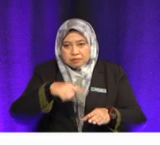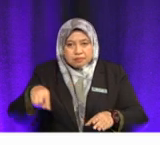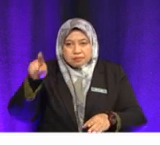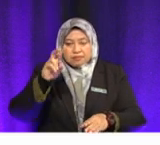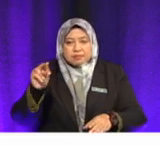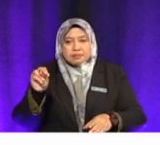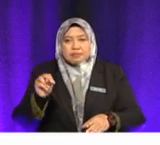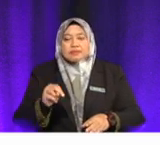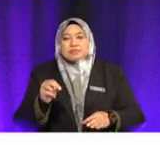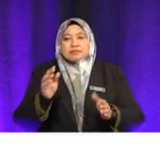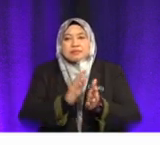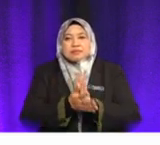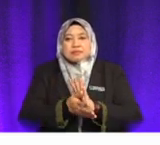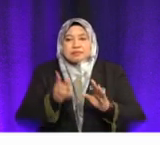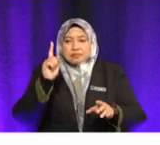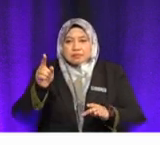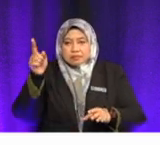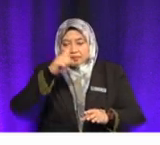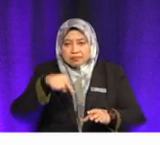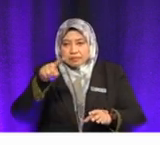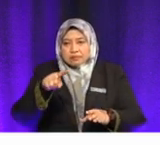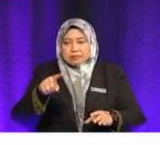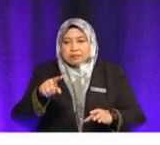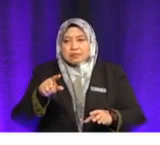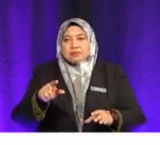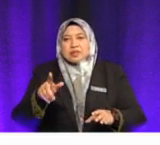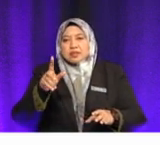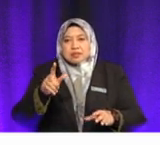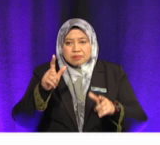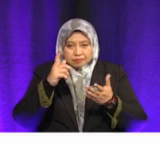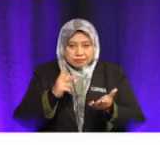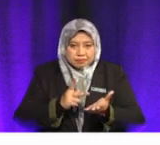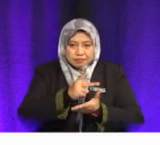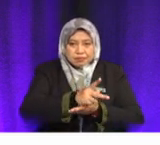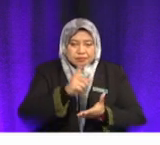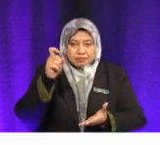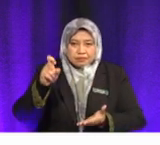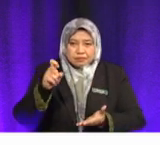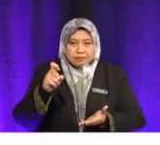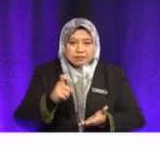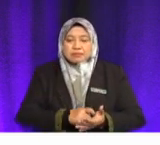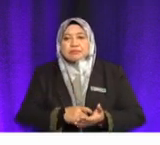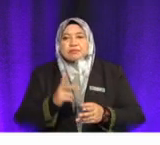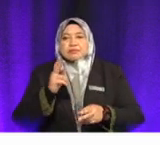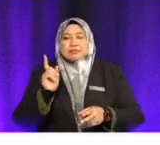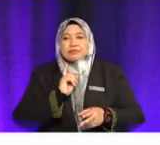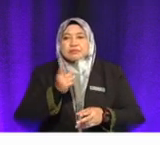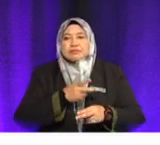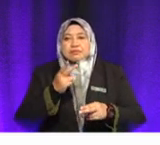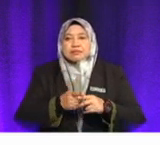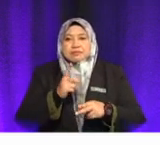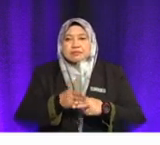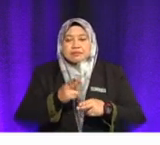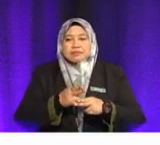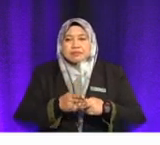dia menjadi satu bulatan Oke kita letak itu loh guys x oke yang kedua ini kena namakan ya Coba kita ada banyak